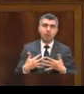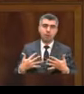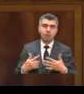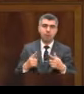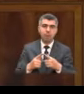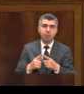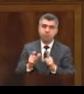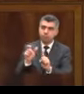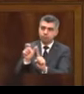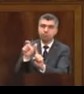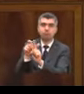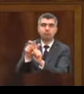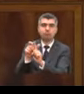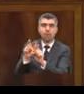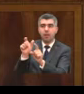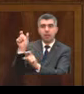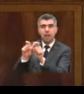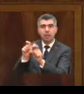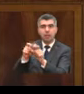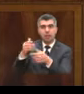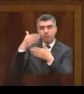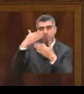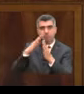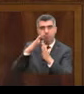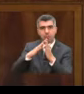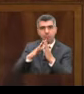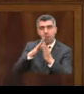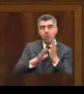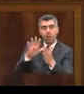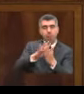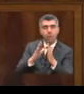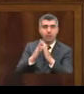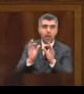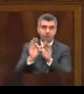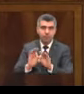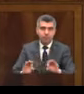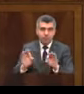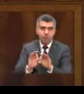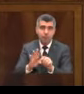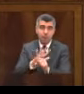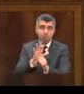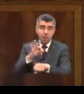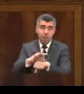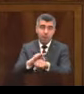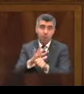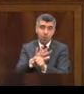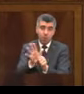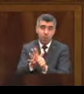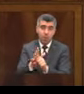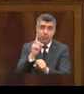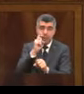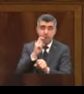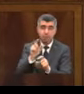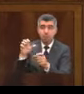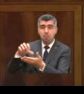حماية الأشخاص اللي هم في وضعية الشارع من الإصابة بالوباء مقارنة مع دول هي دول متقدمة ولكن كان